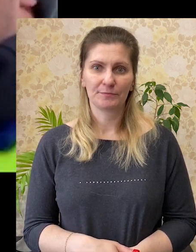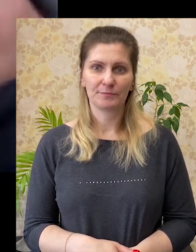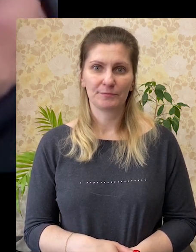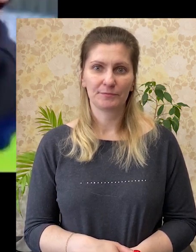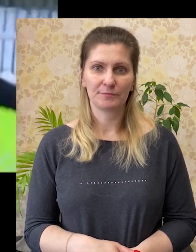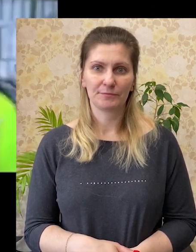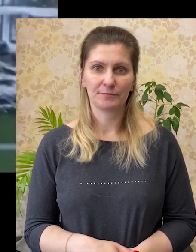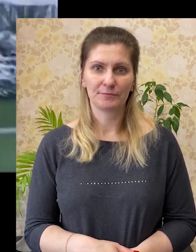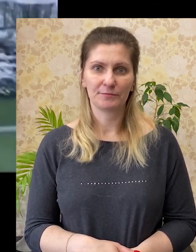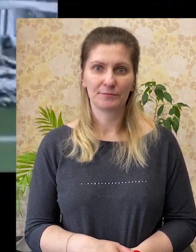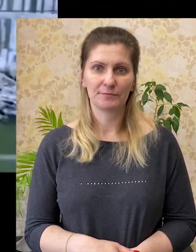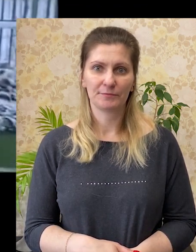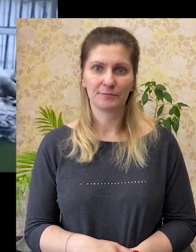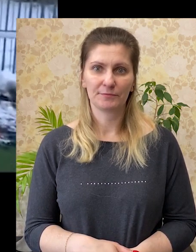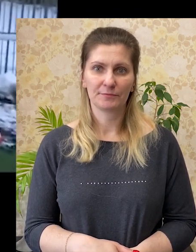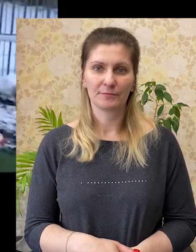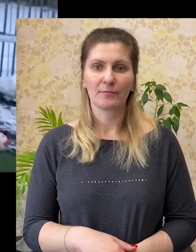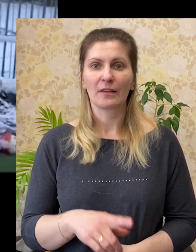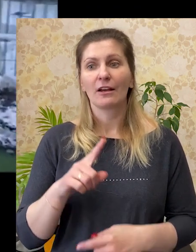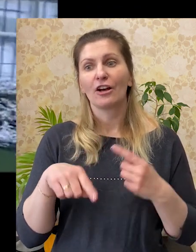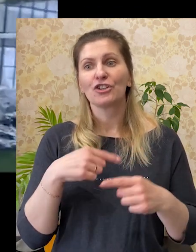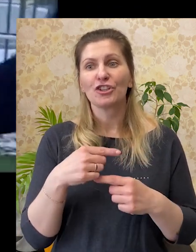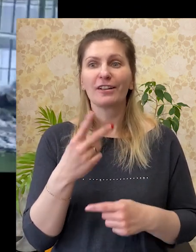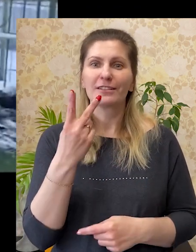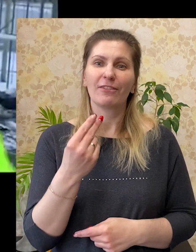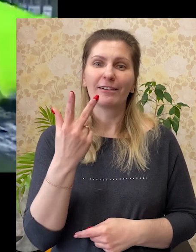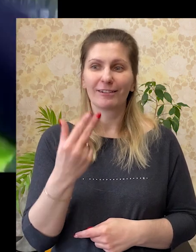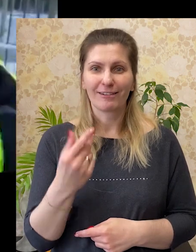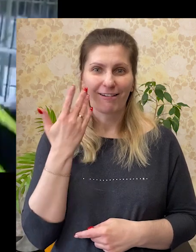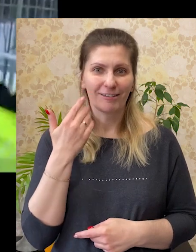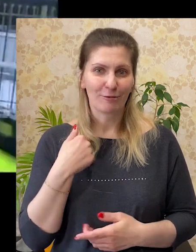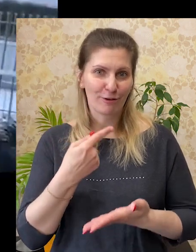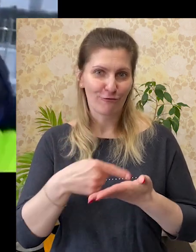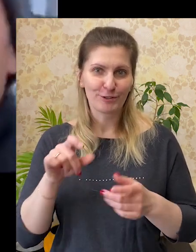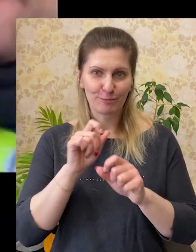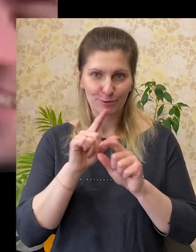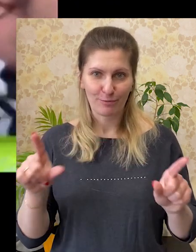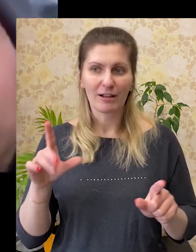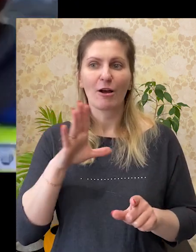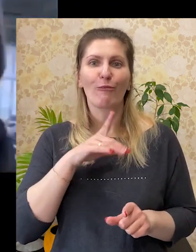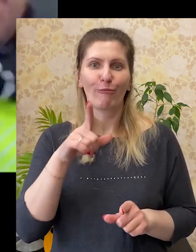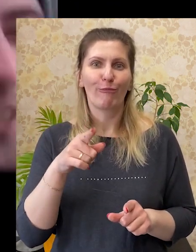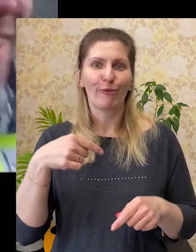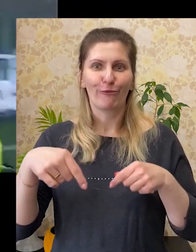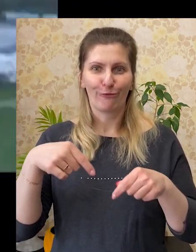на выход на поле? Буквально через пару дней после того, как нас отпустили, был футбольный матч в любительской футбольной лиге.